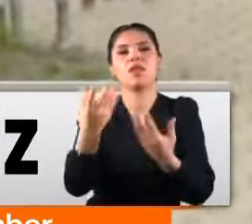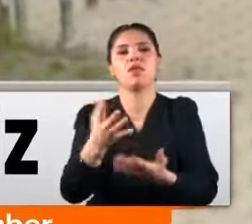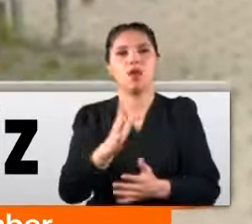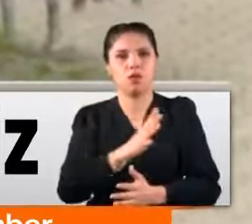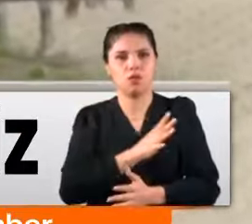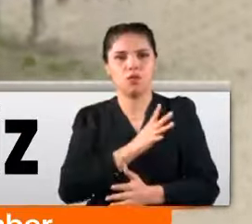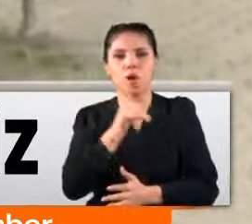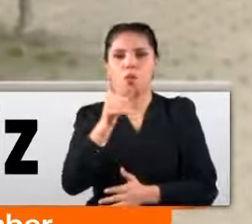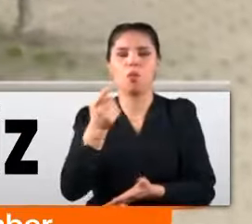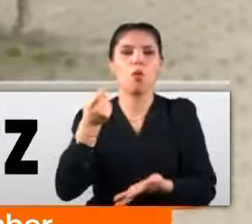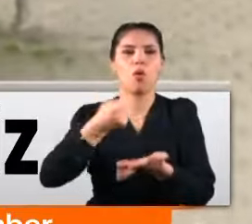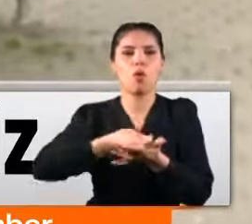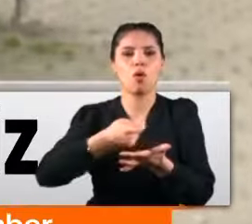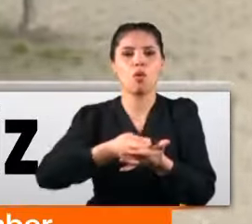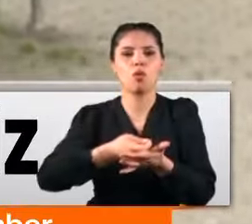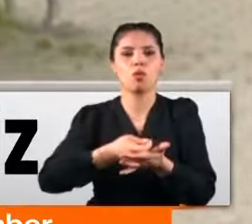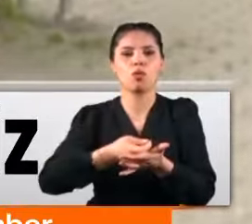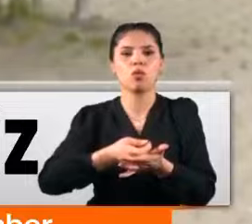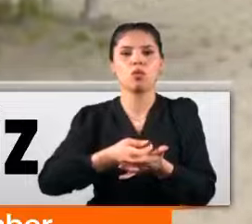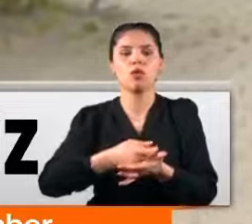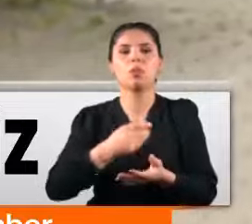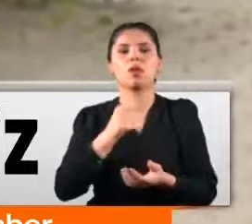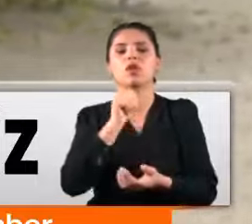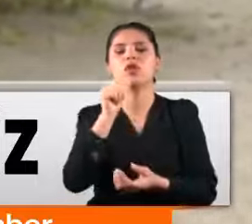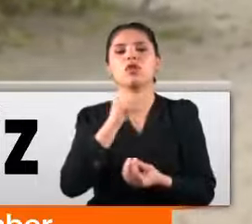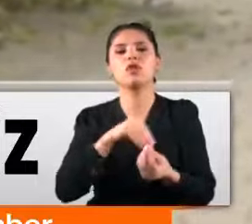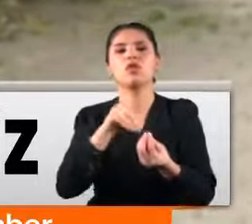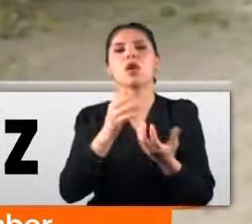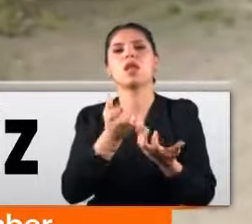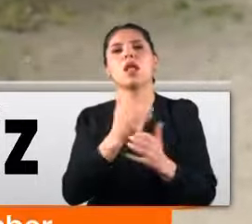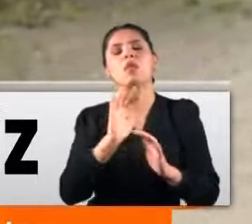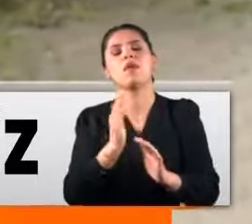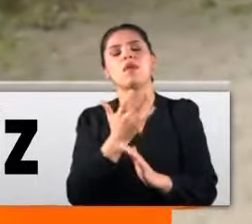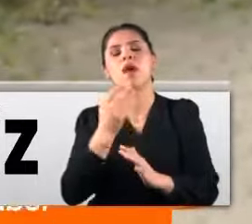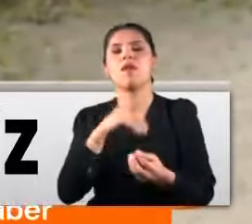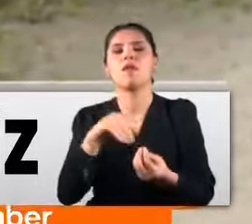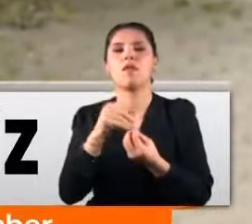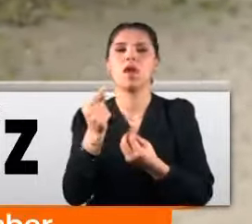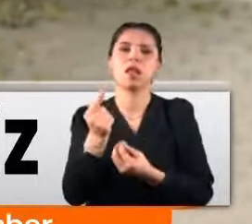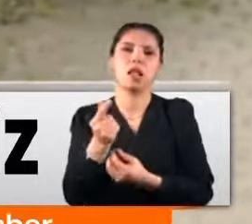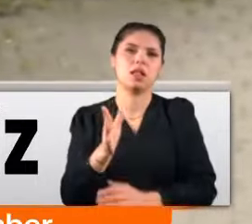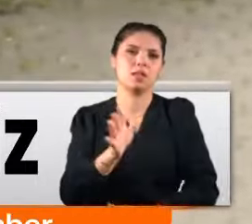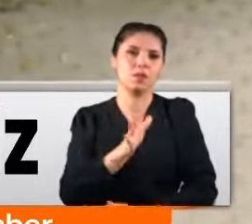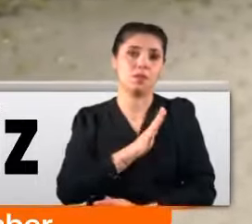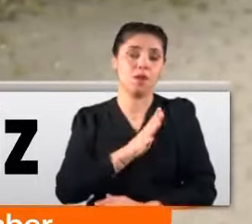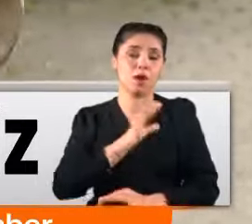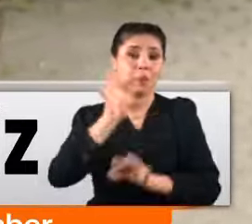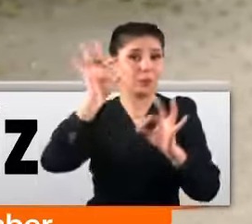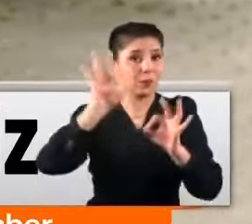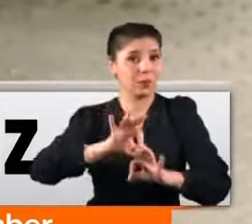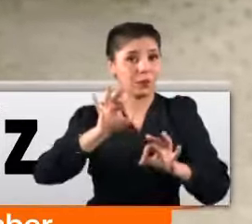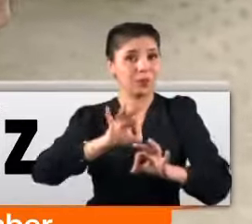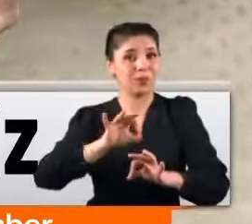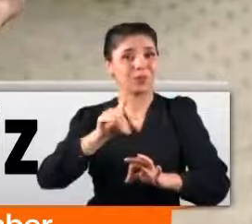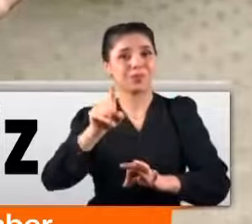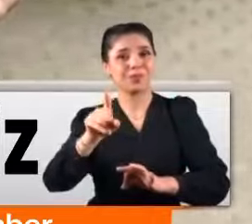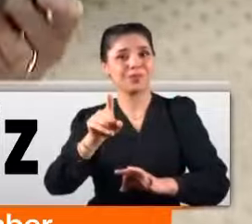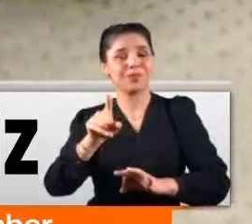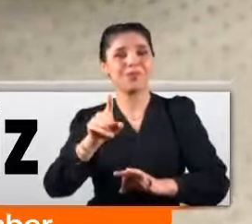Ve bu ödemelerden de ya hiç faiz talep etmiyor ya da düşük oranlarda faiz talep ediyorlardı. Ancak işte bu rica